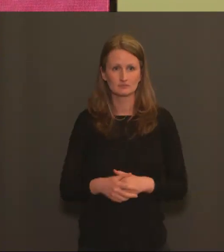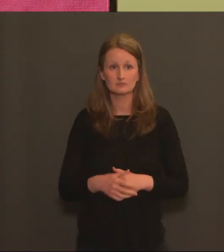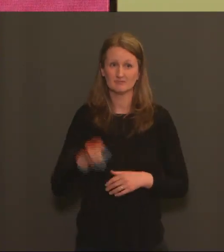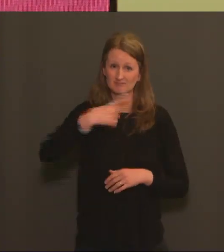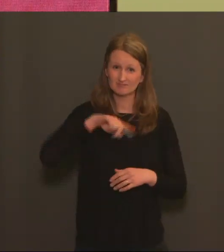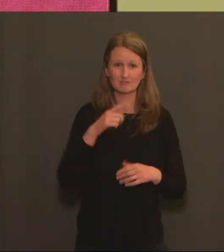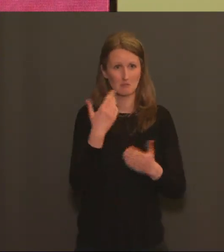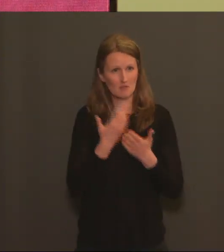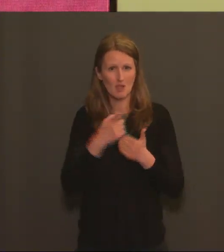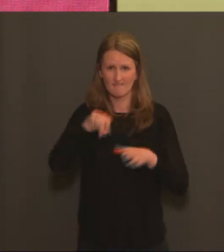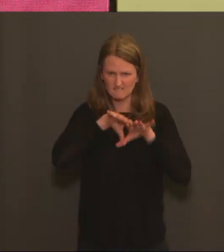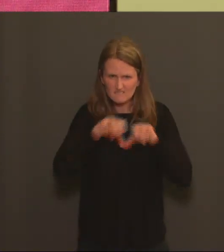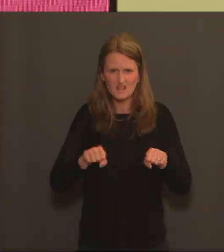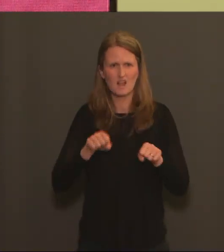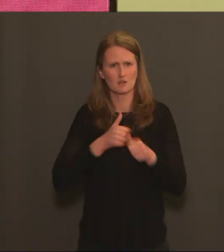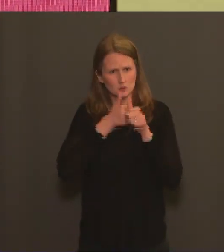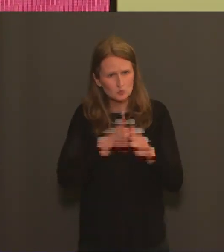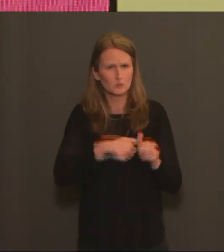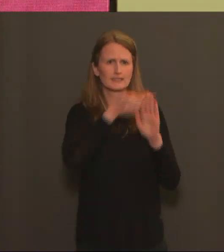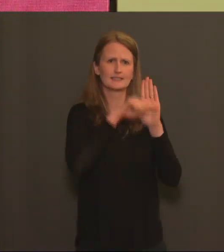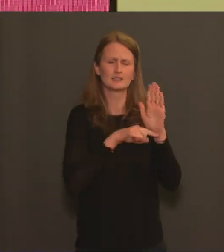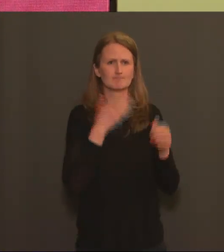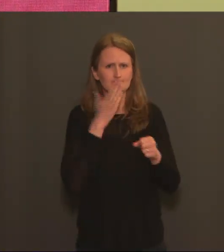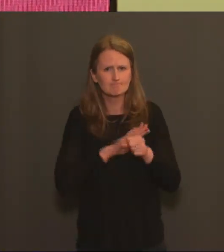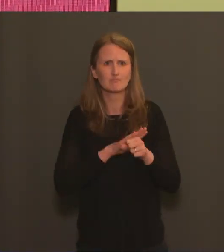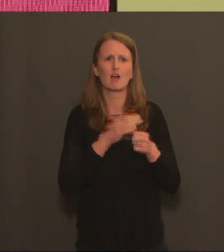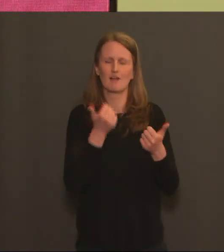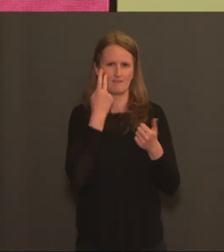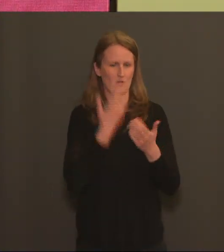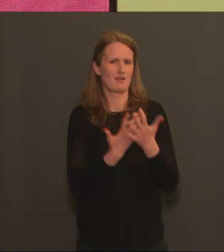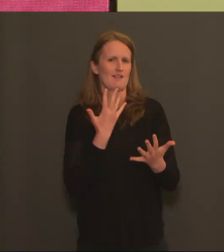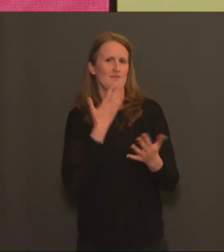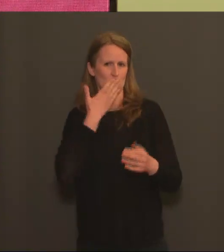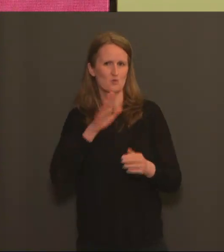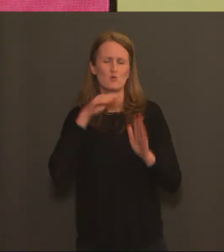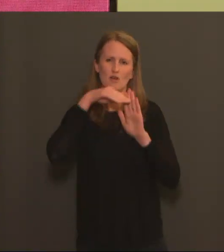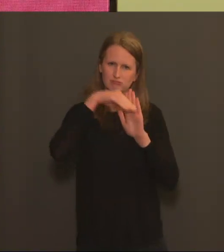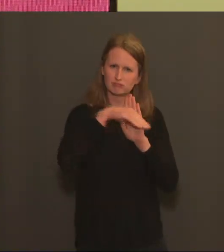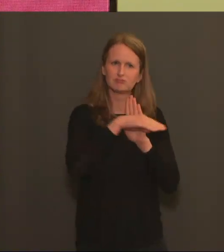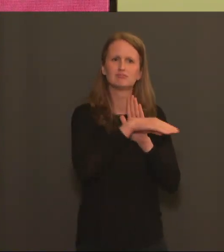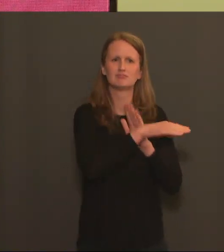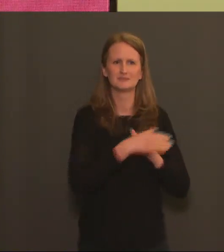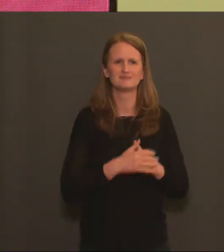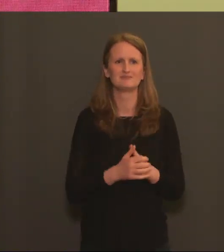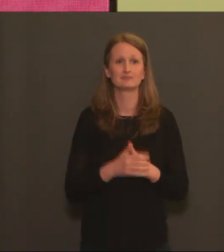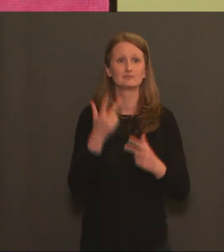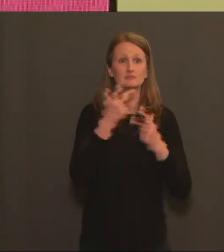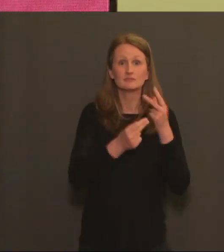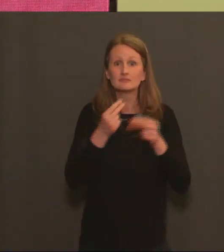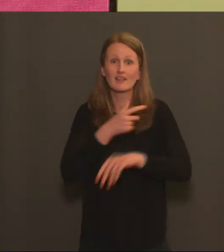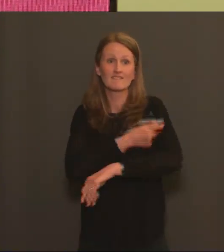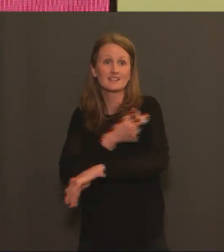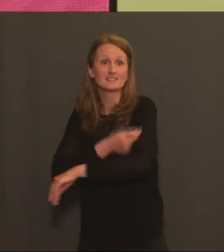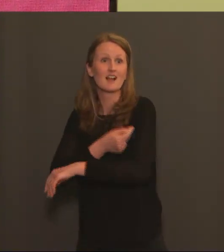la vaccination, nous parviendrons à vaincre bientôt cette pandémie. Mais il nous faut encore un peu de persévérance afin